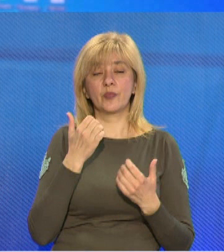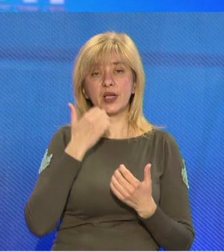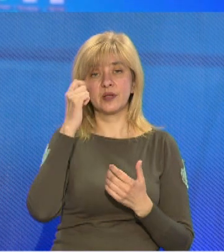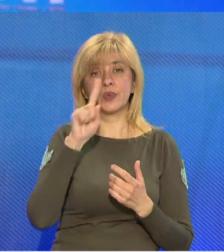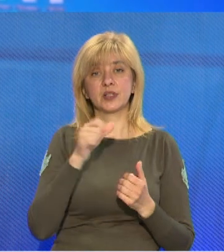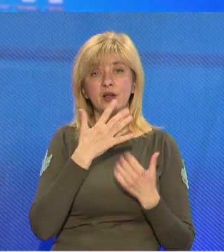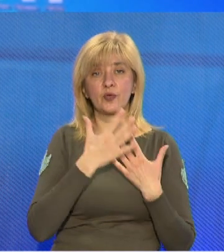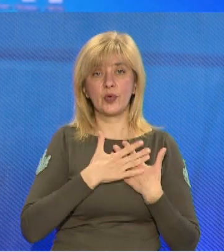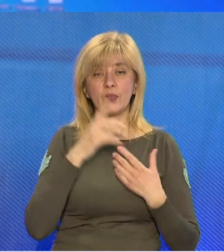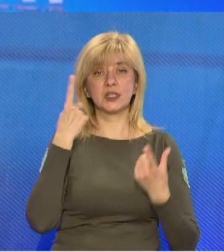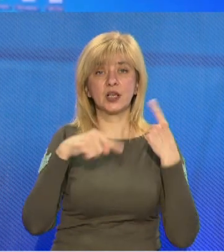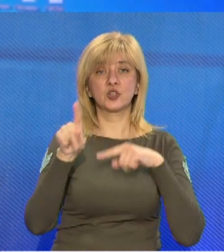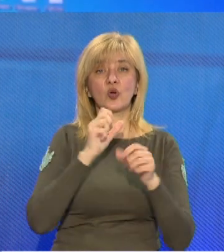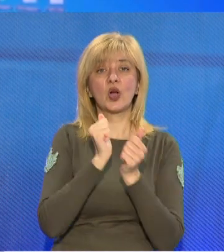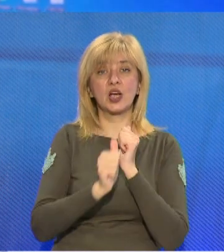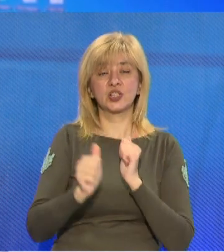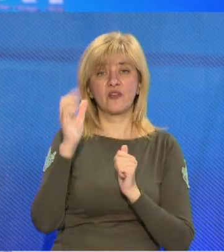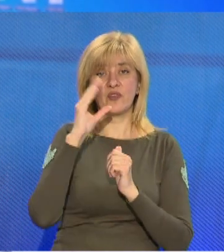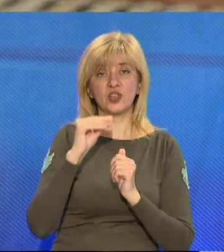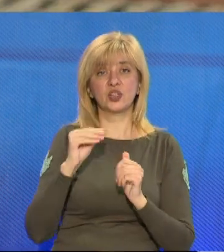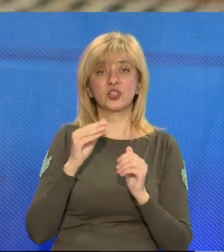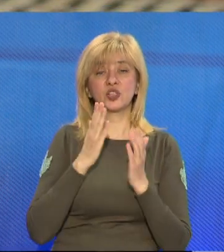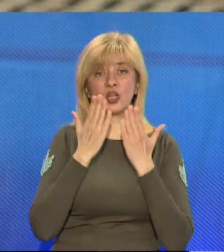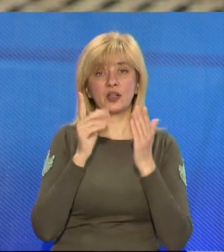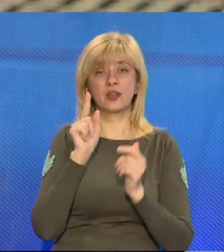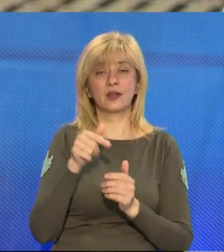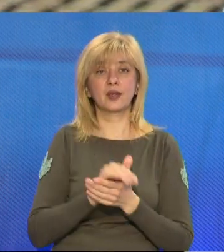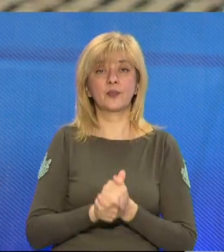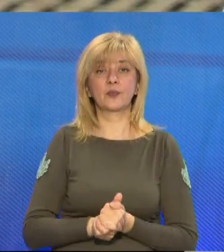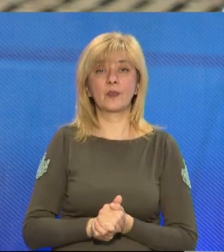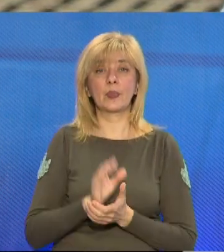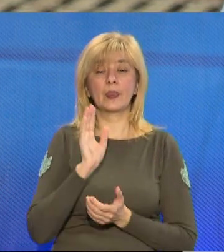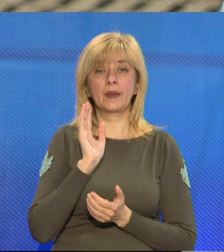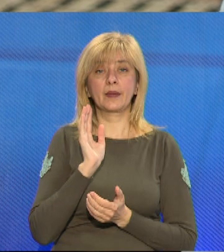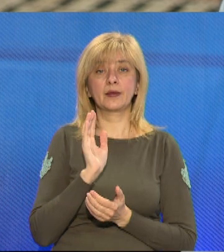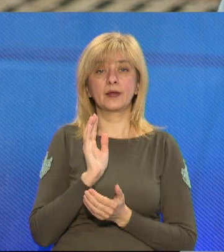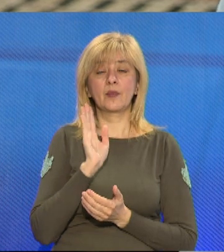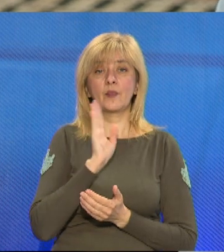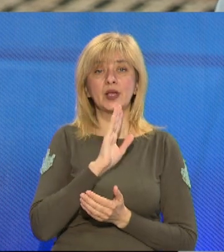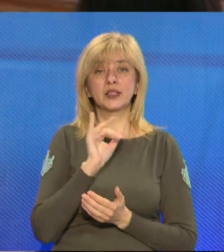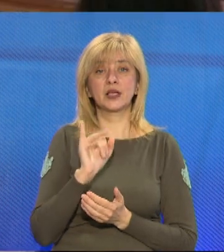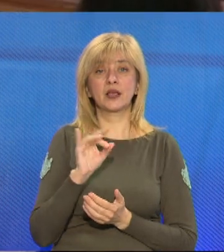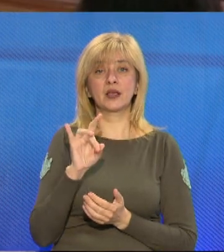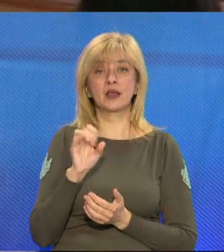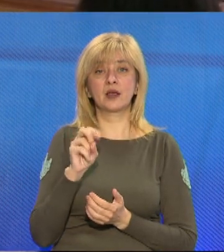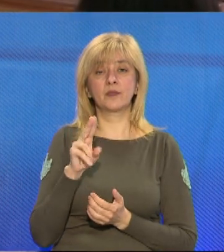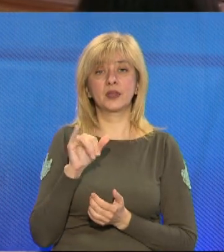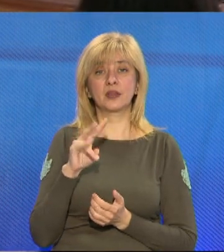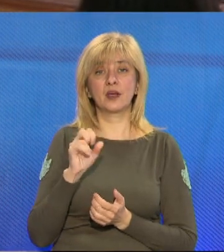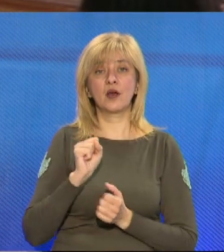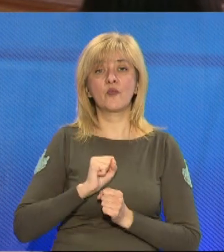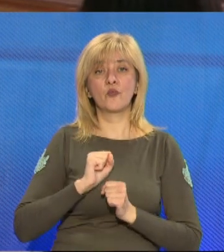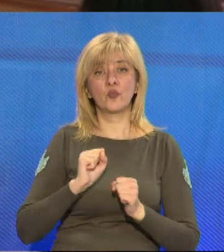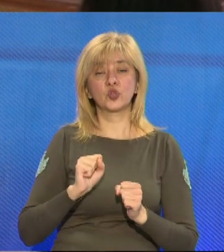любимые сказки, что ты каждый вечер читала тогда. Мать Ильи Репина. Она мужественно переносила